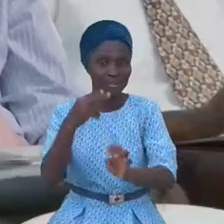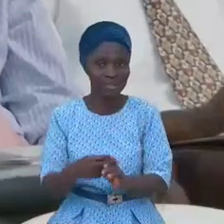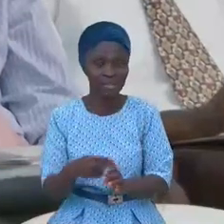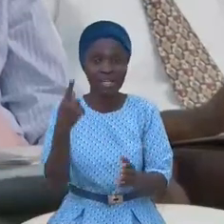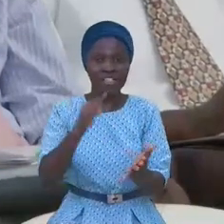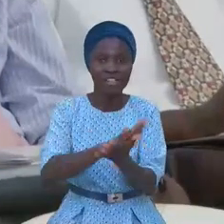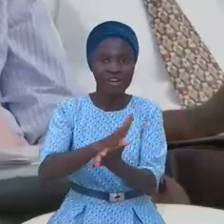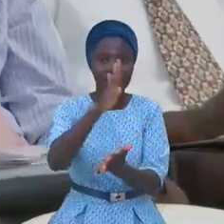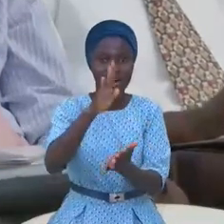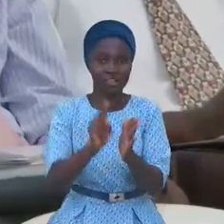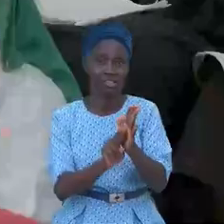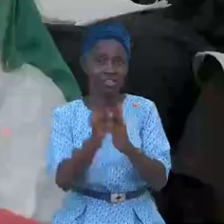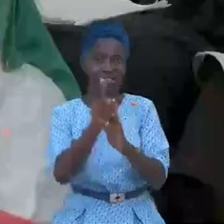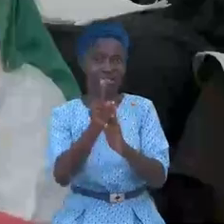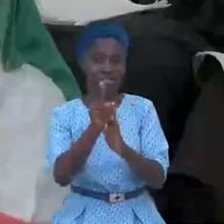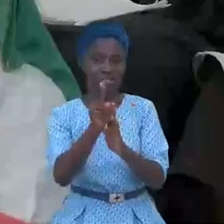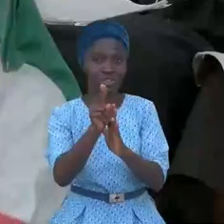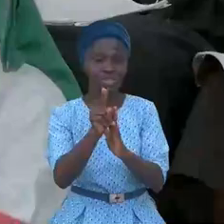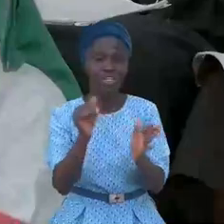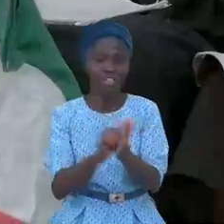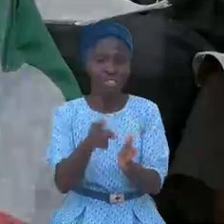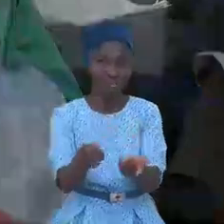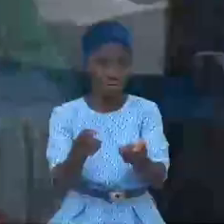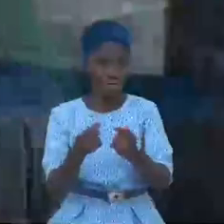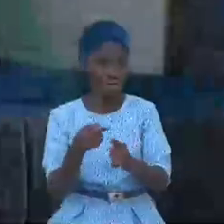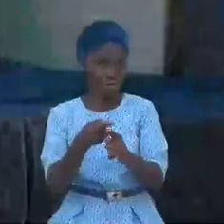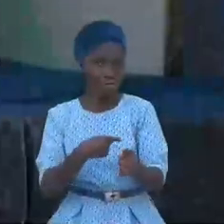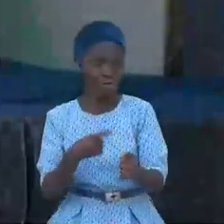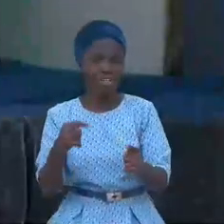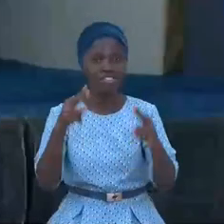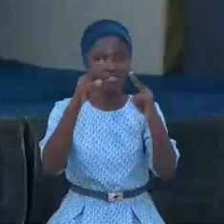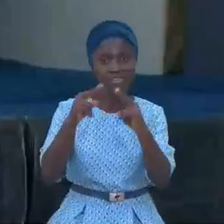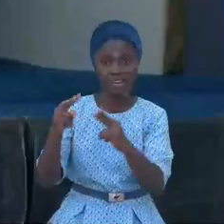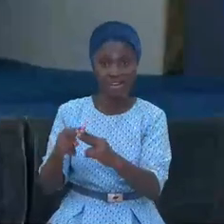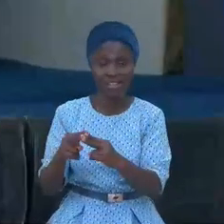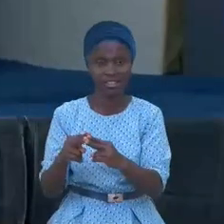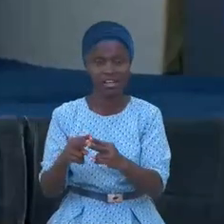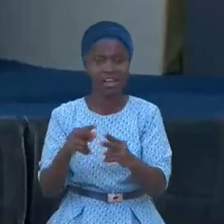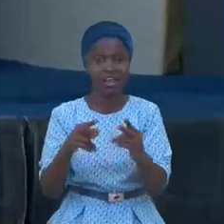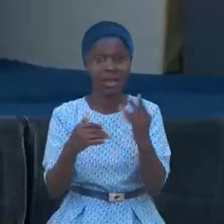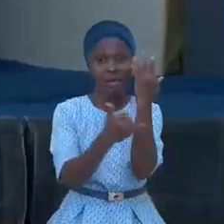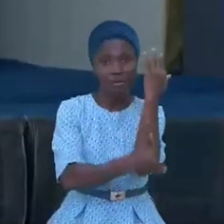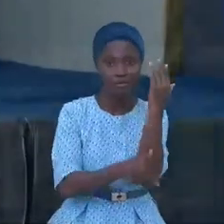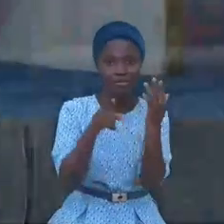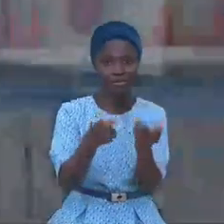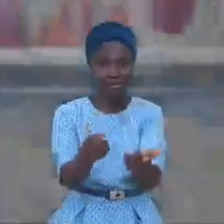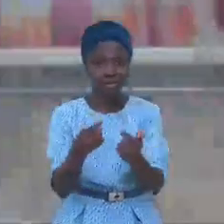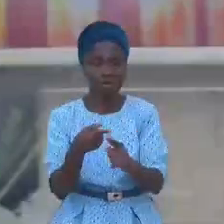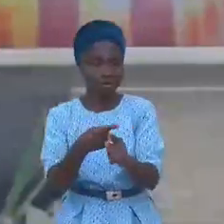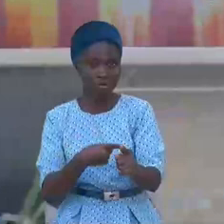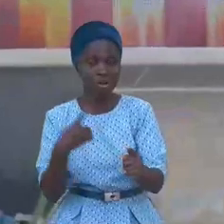viens, l'université d'où tu viens, l'école d'où tu viens, le village d'où tu viens, la ville d'où tu viens, la nation d'où tu